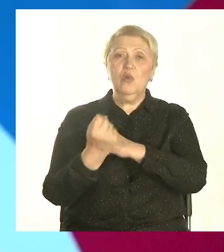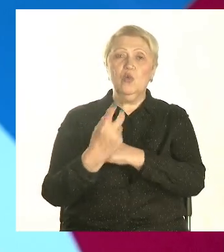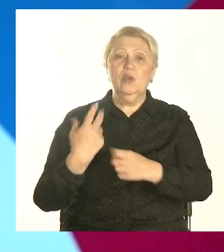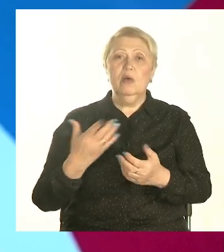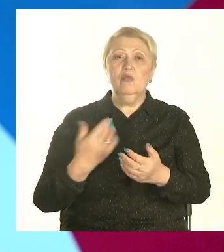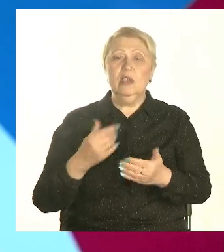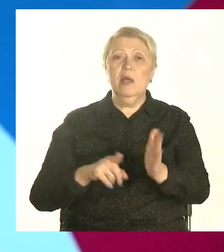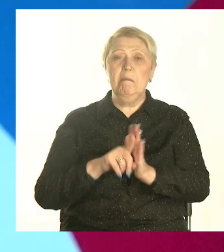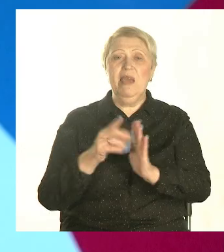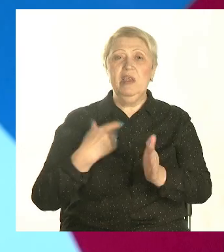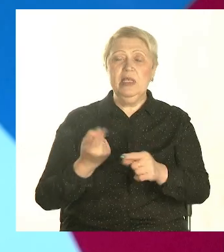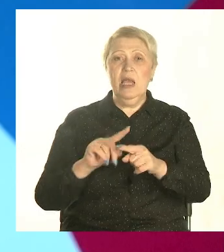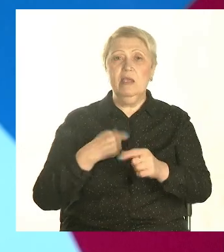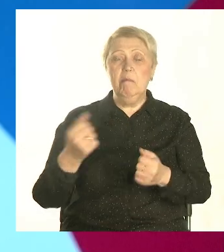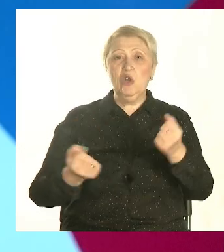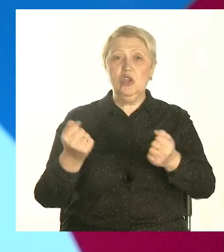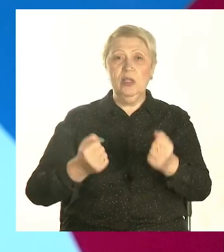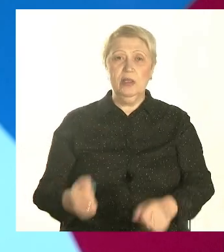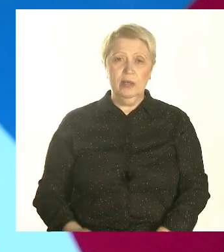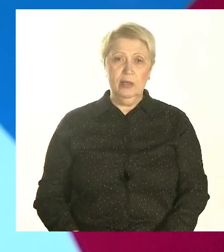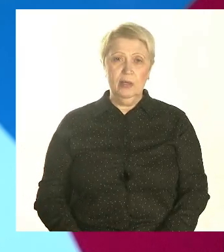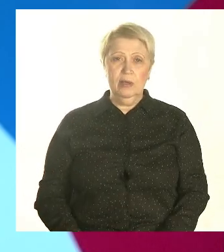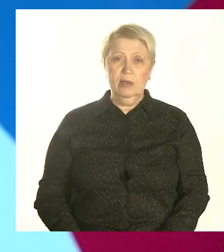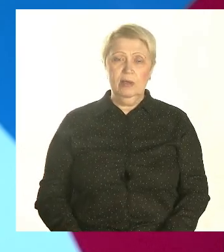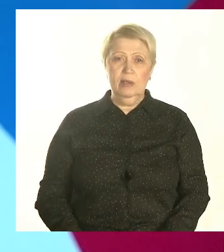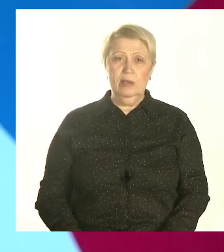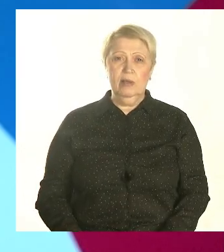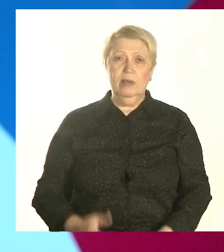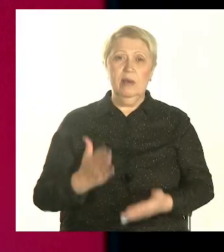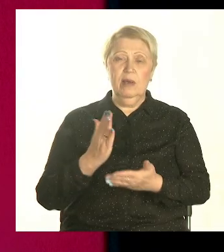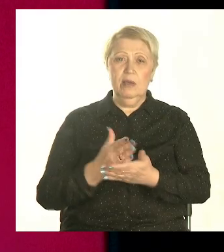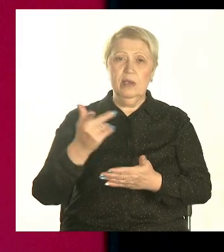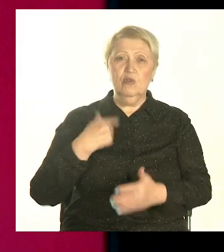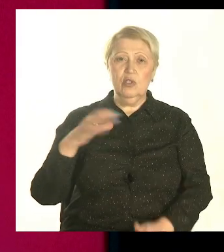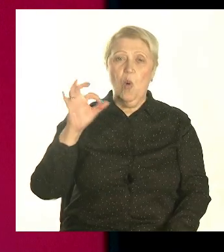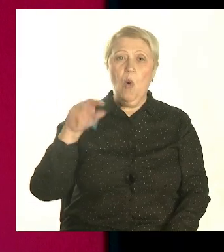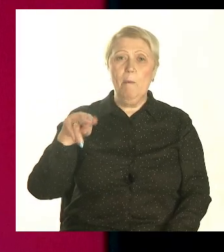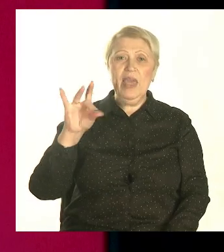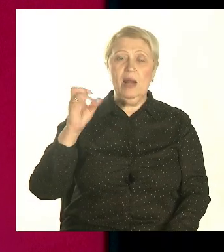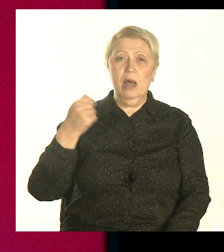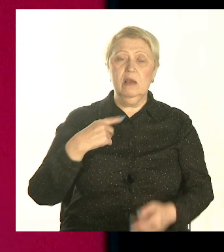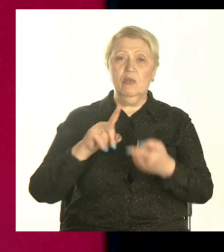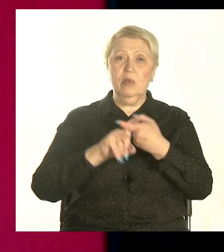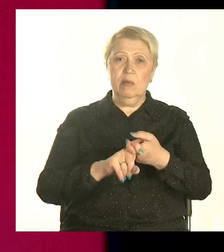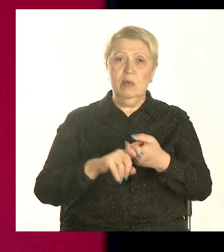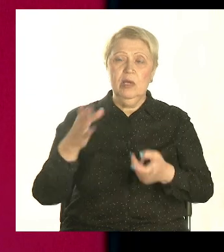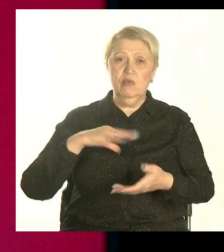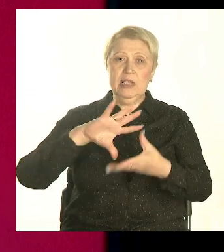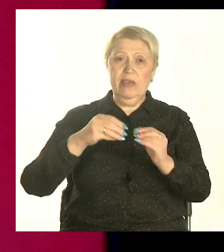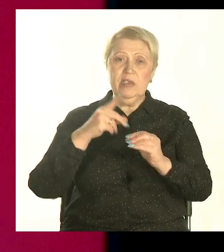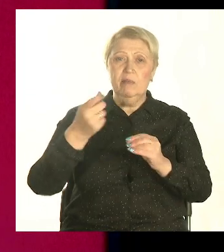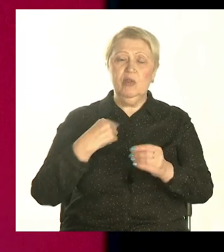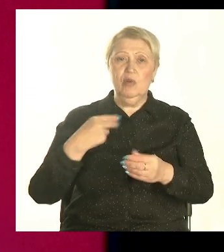все договоры там, как подряда с теми же... С операторами. С теми же операторами. Да. Со всеми